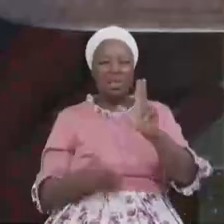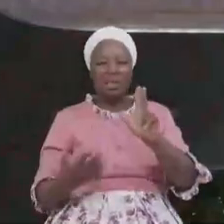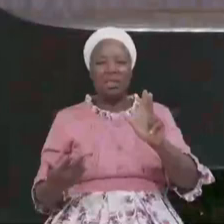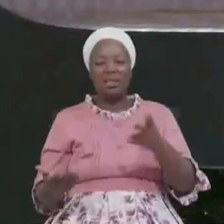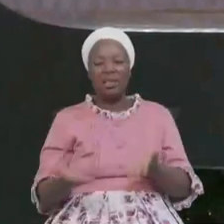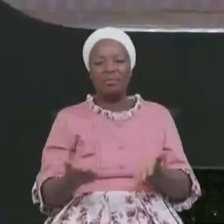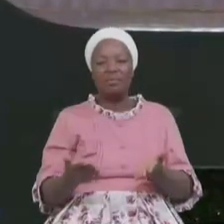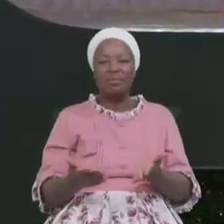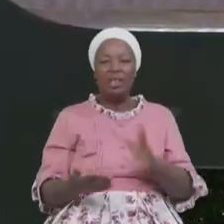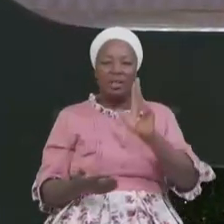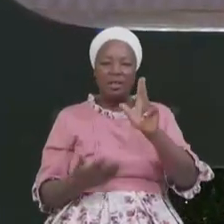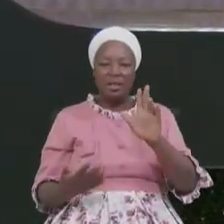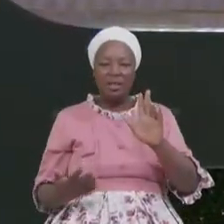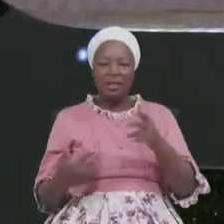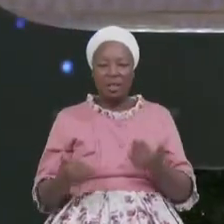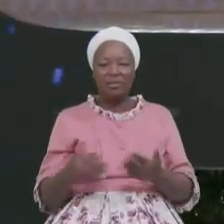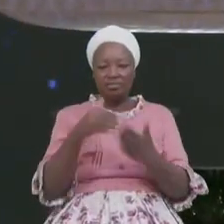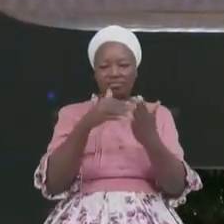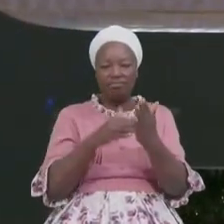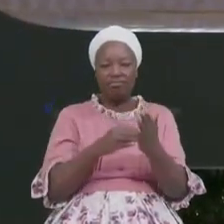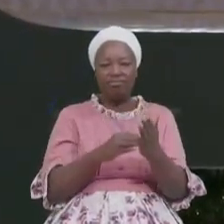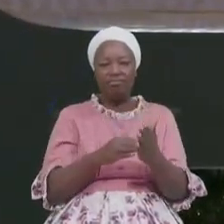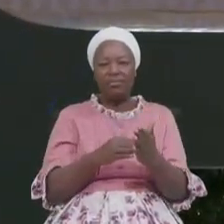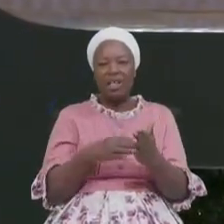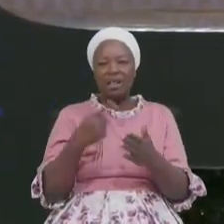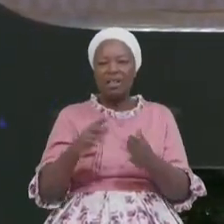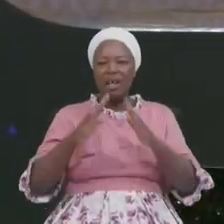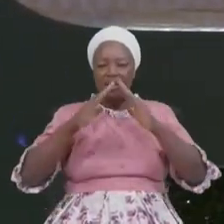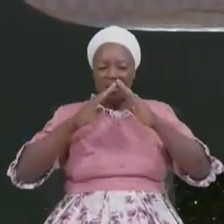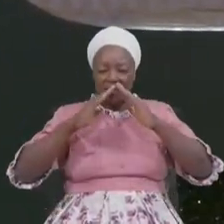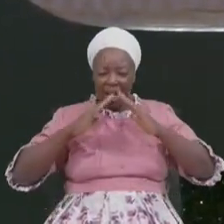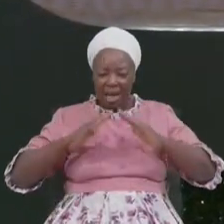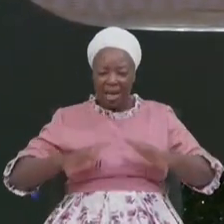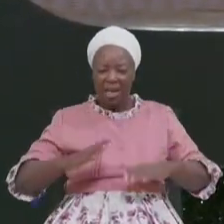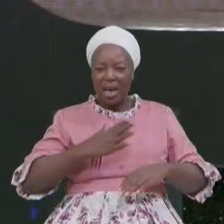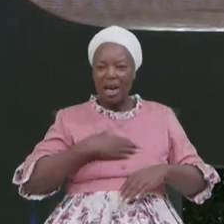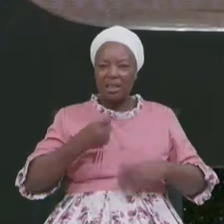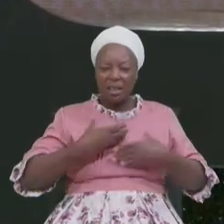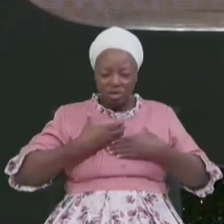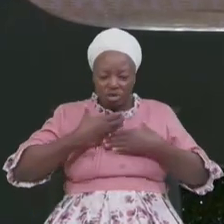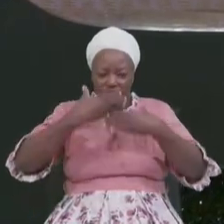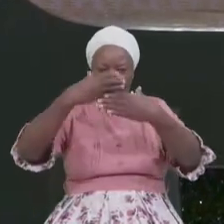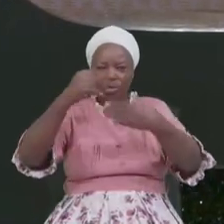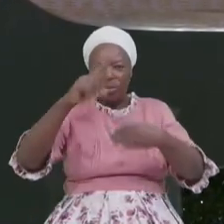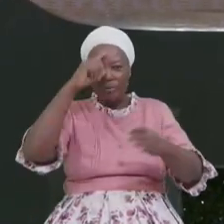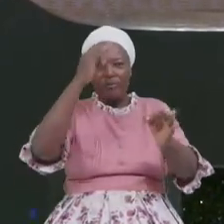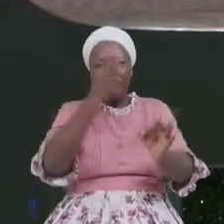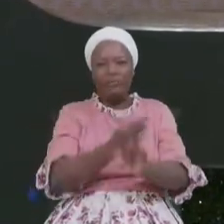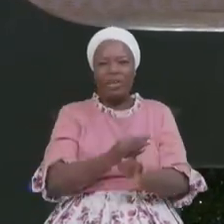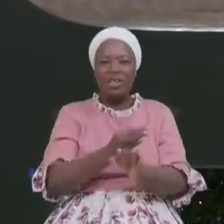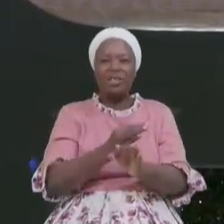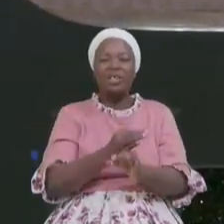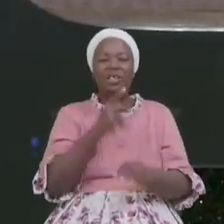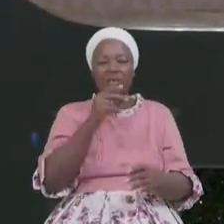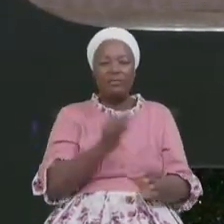dans ce 2e point. Premièrement, le silence et les cris de la foi dans la fidélité. Est-ce que vous avez